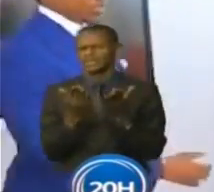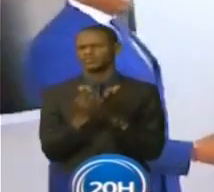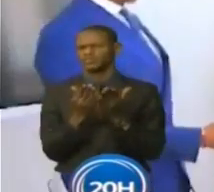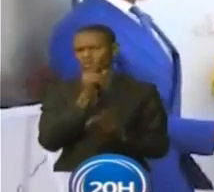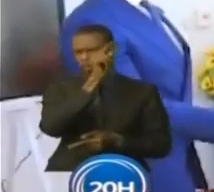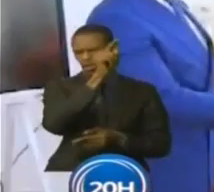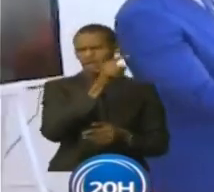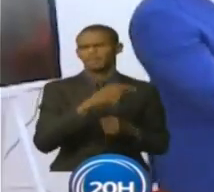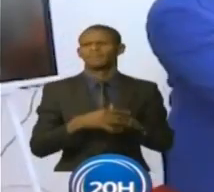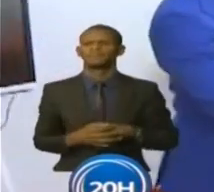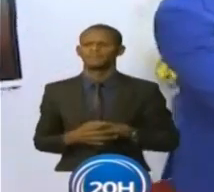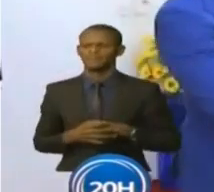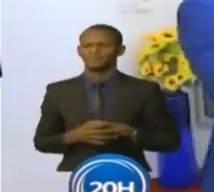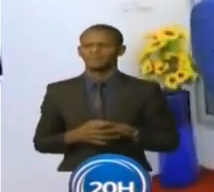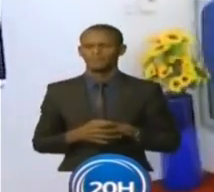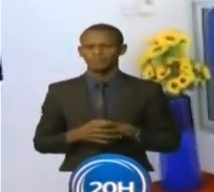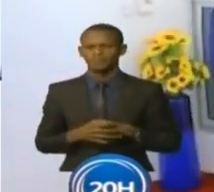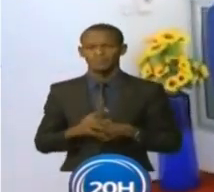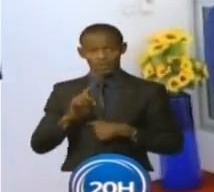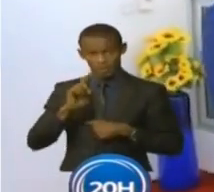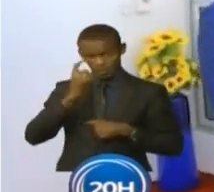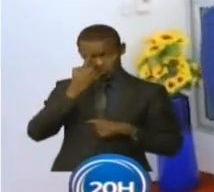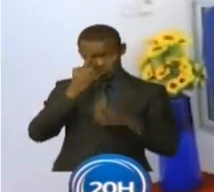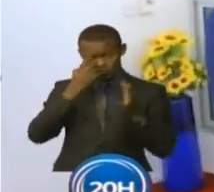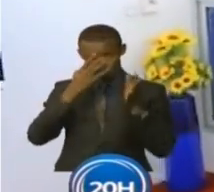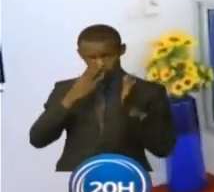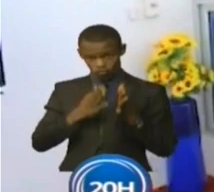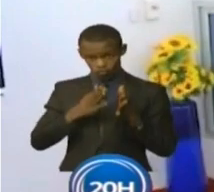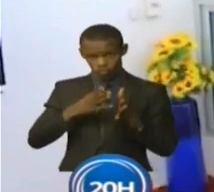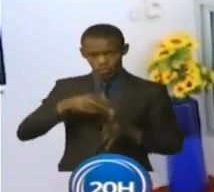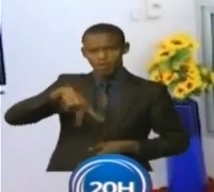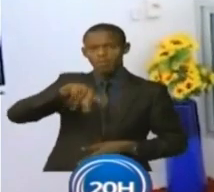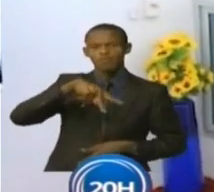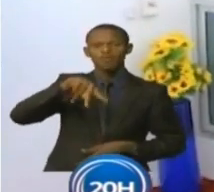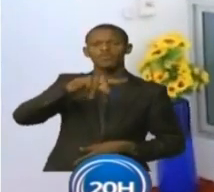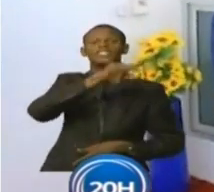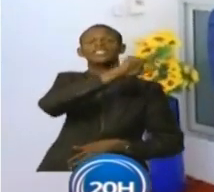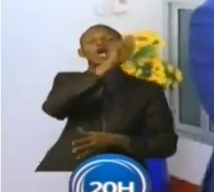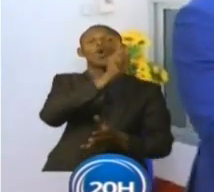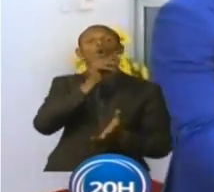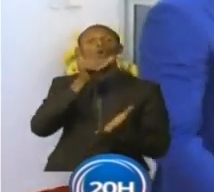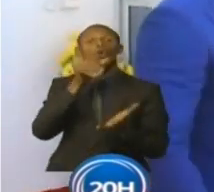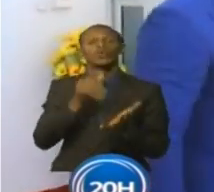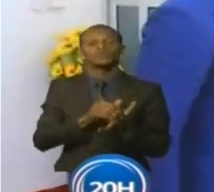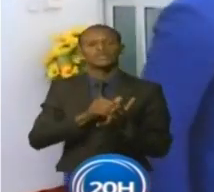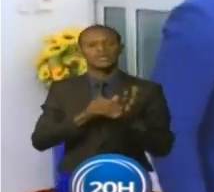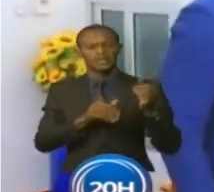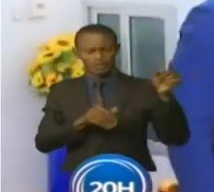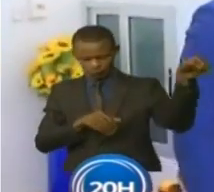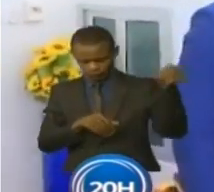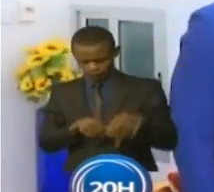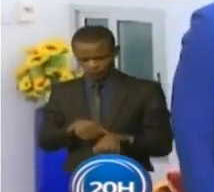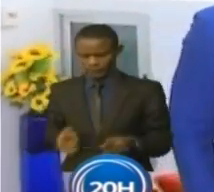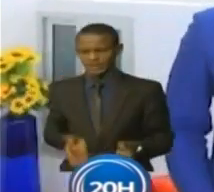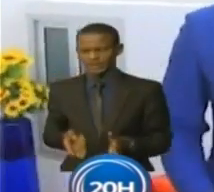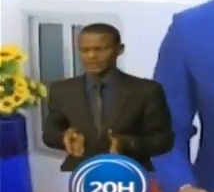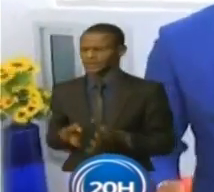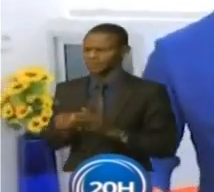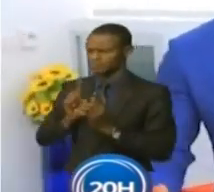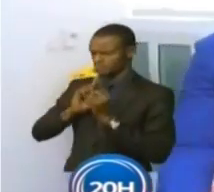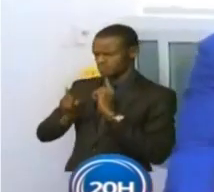central de faire un déplacement vers Kinshasa pour l'obtention du passeport. Un centre de capture sera ouvert avant la